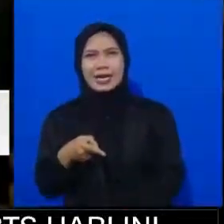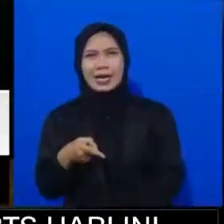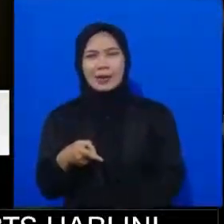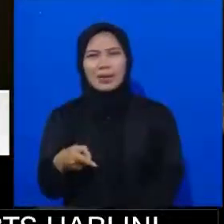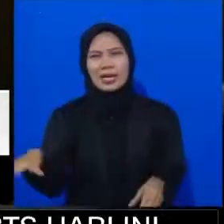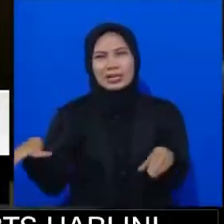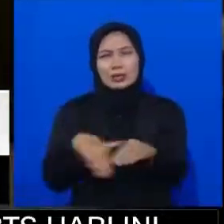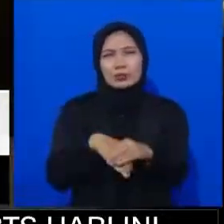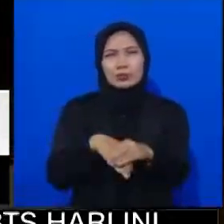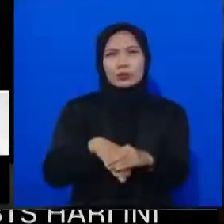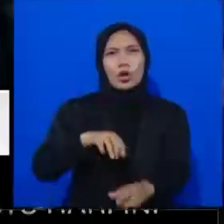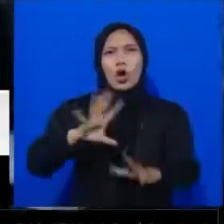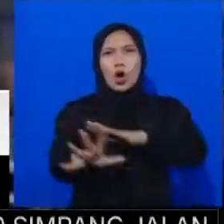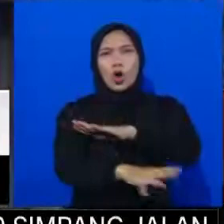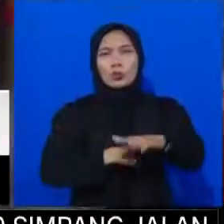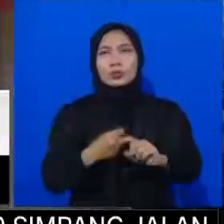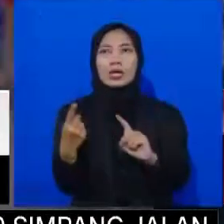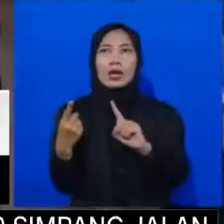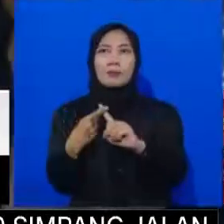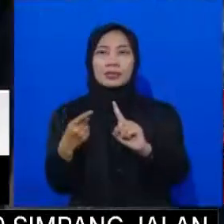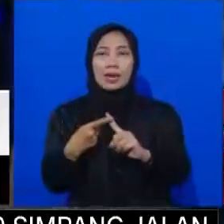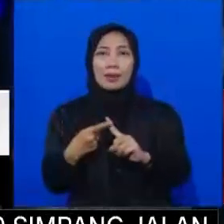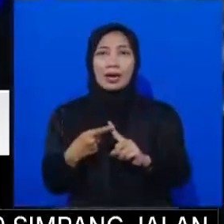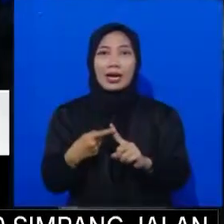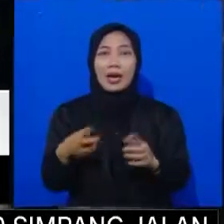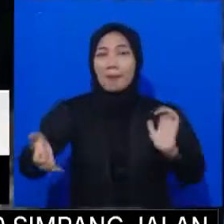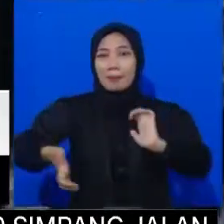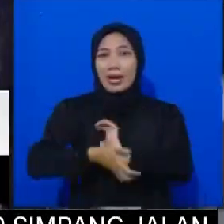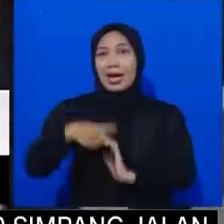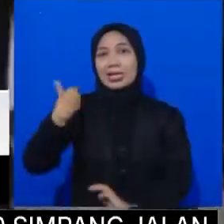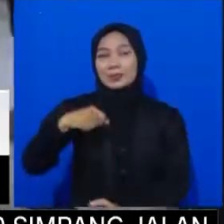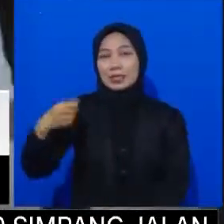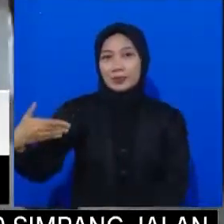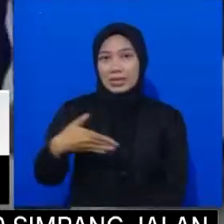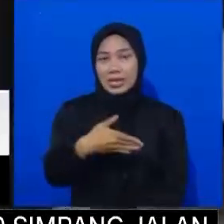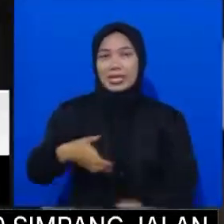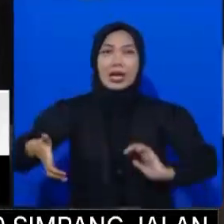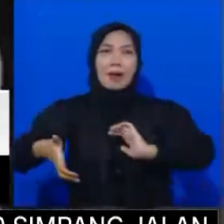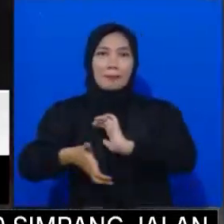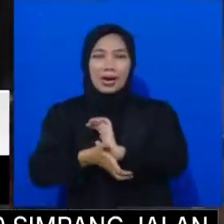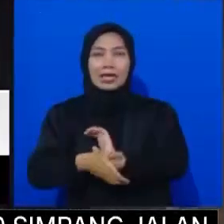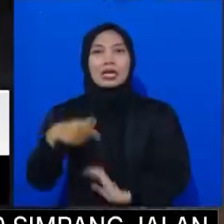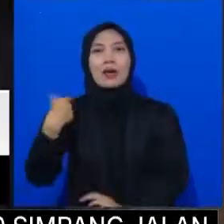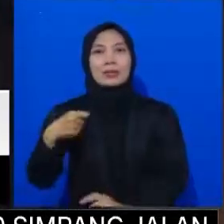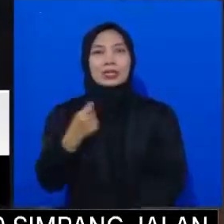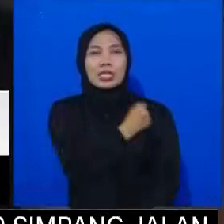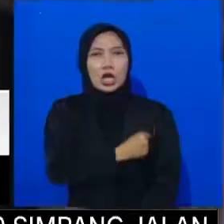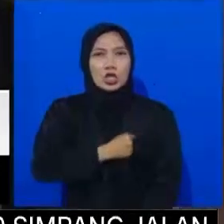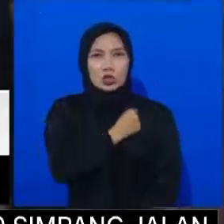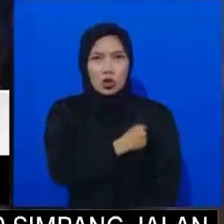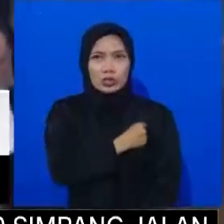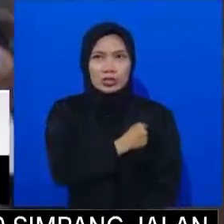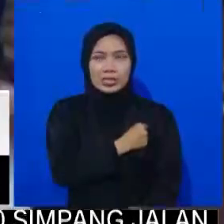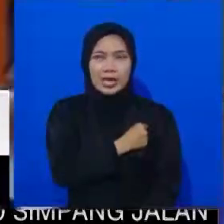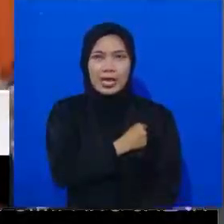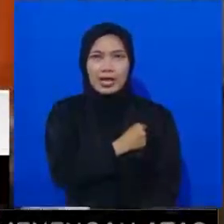G. Plate, mantan Menteri Perikanan Edi Prabowo, dan mantan Menteri Sosial Juliari Batubara sudah lebih dahulu